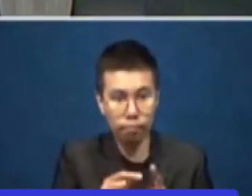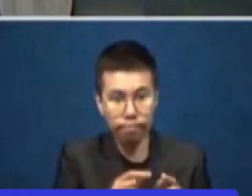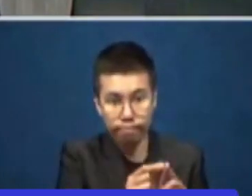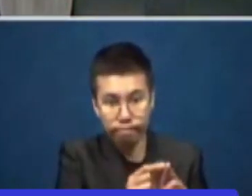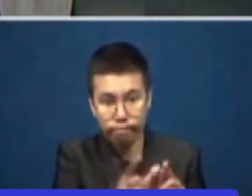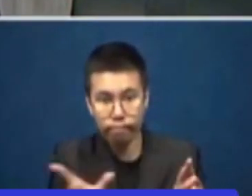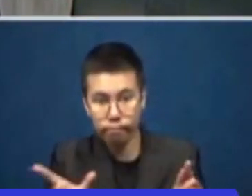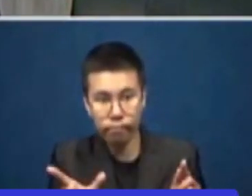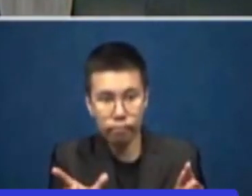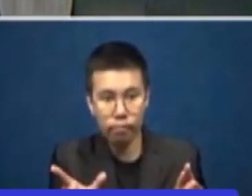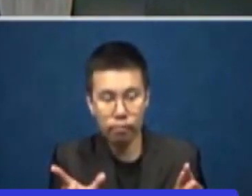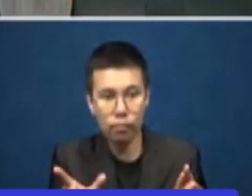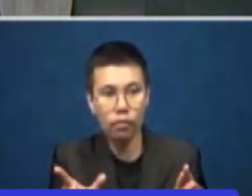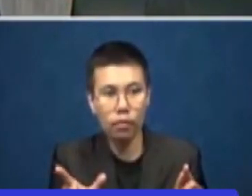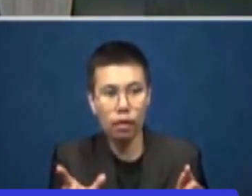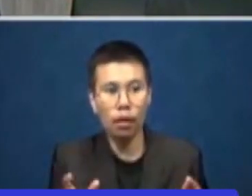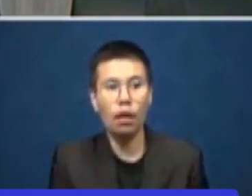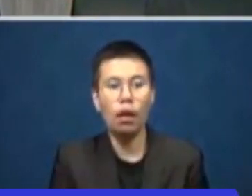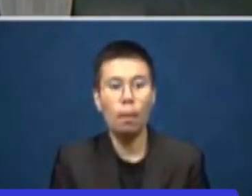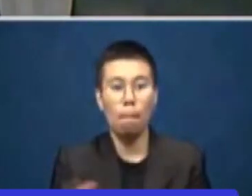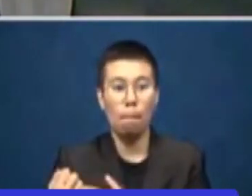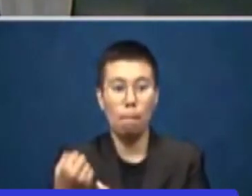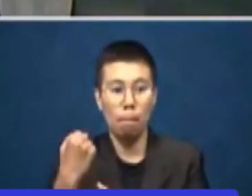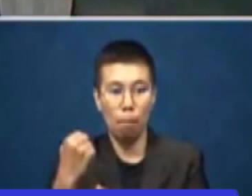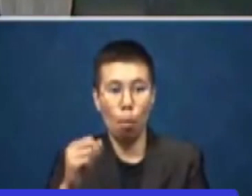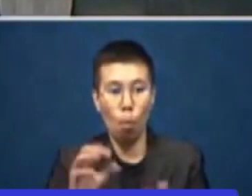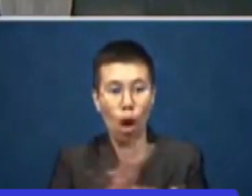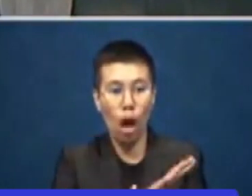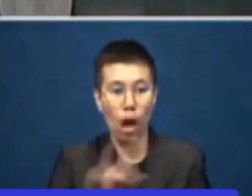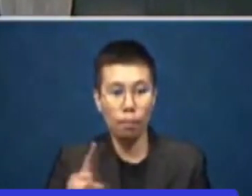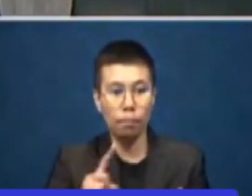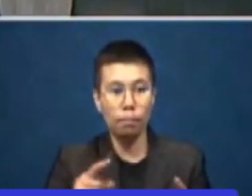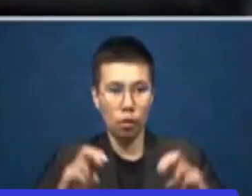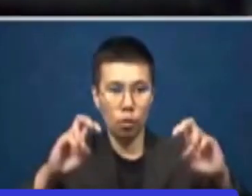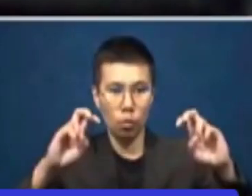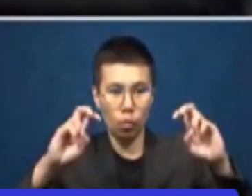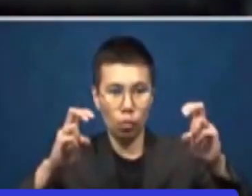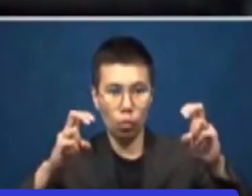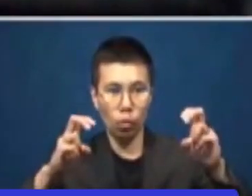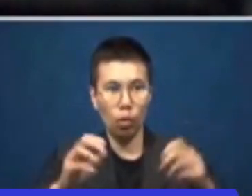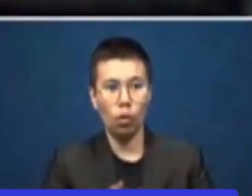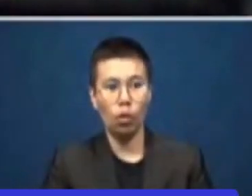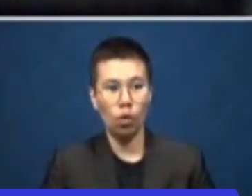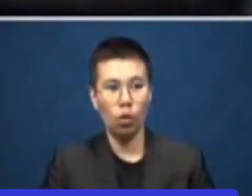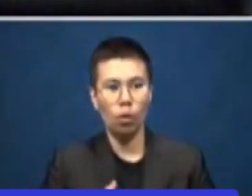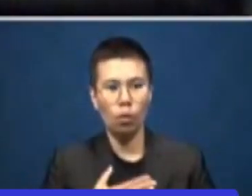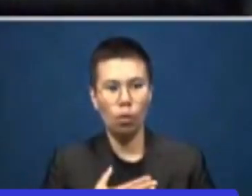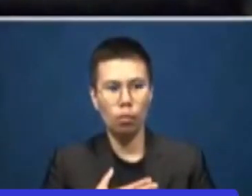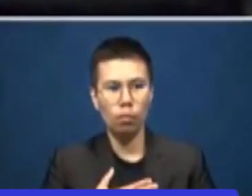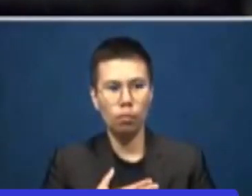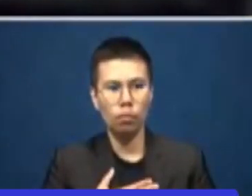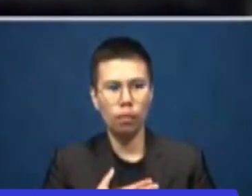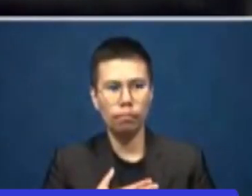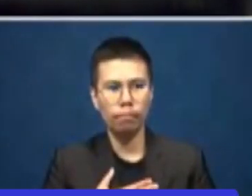พลังวัฒนธรรมภูมิพลังวัฒนธรรมเนี่ยค่ะทีนี้คือเข้าใจว่า